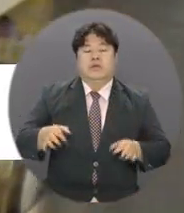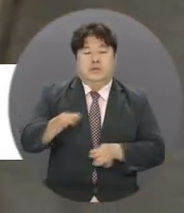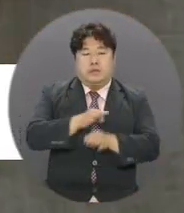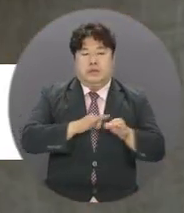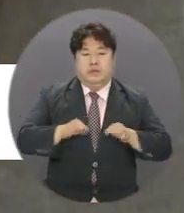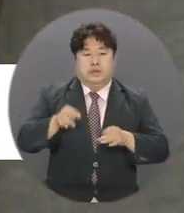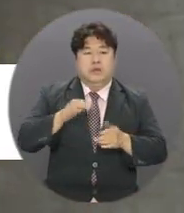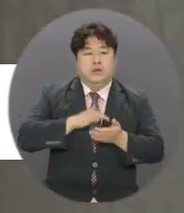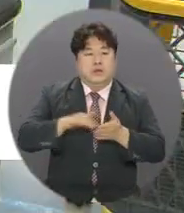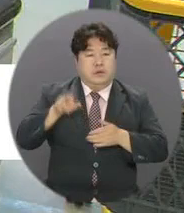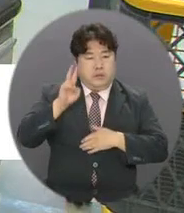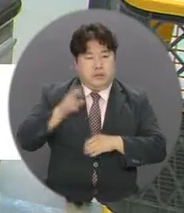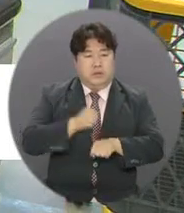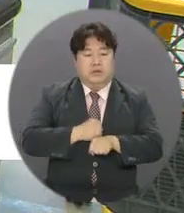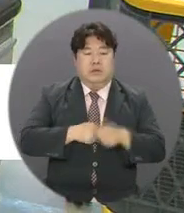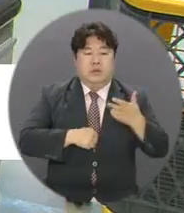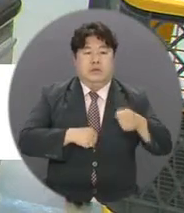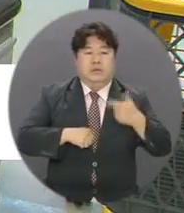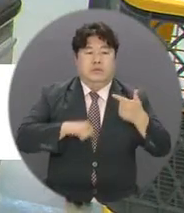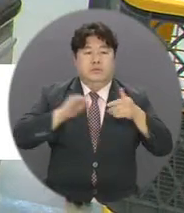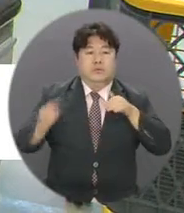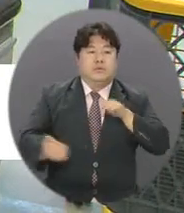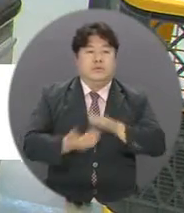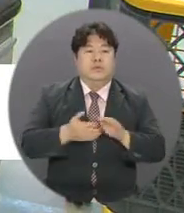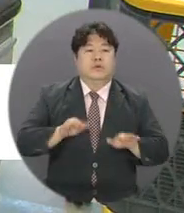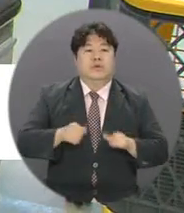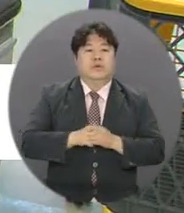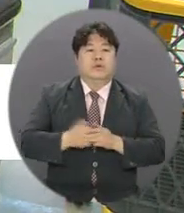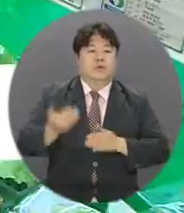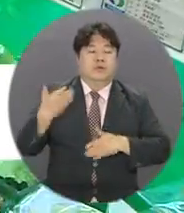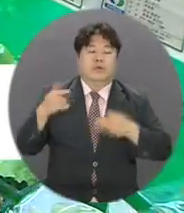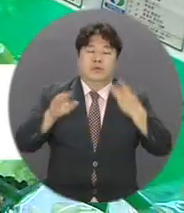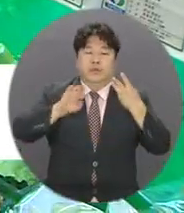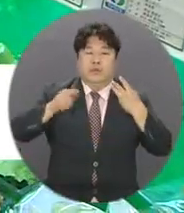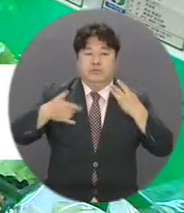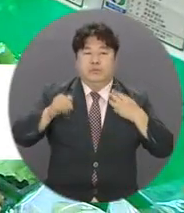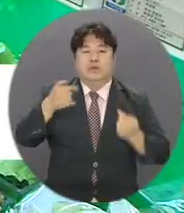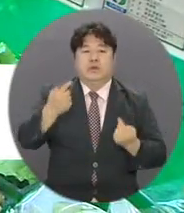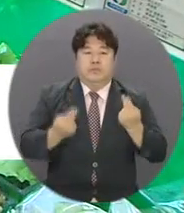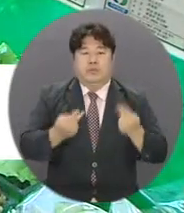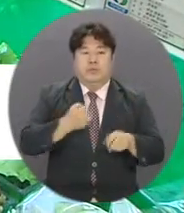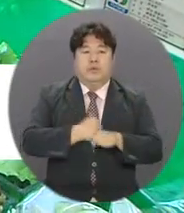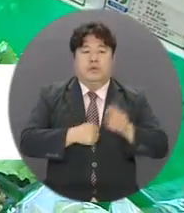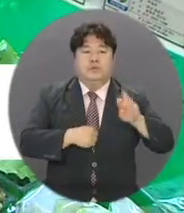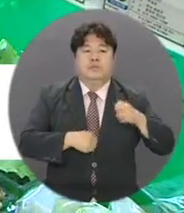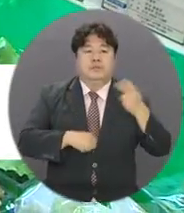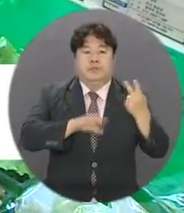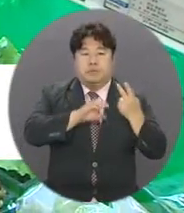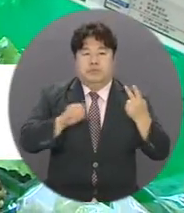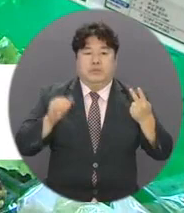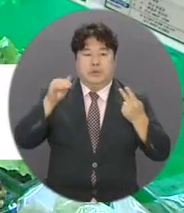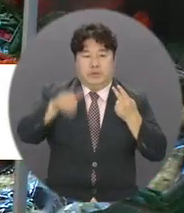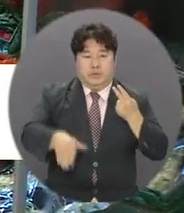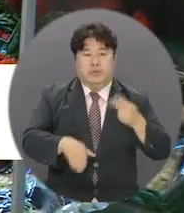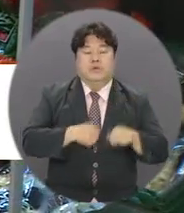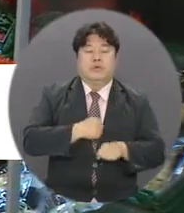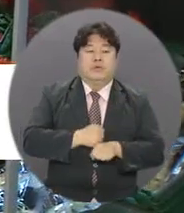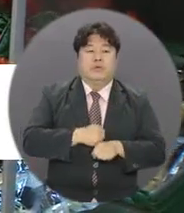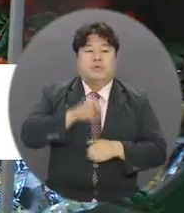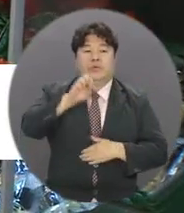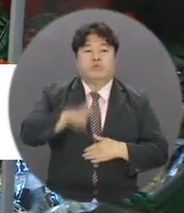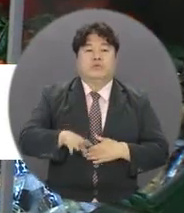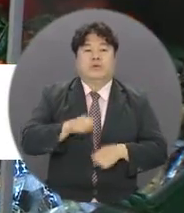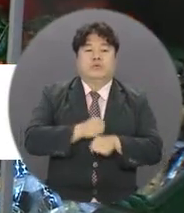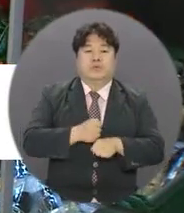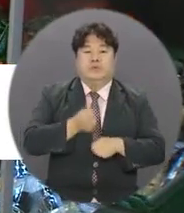지수가 76을 기록했습니다. 이는 지난해 3분기와 비교해 32포인트가 하락한 것으로